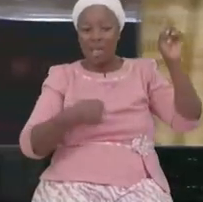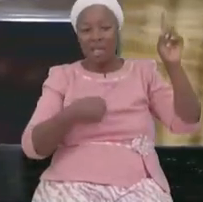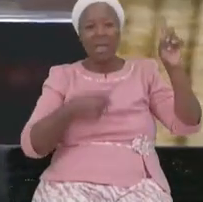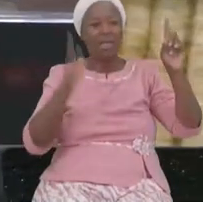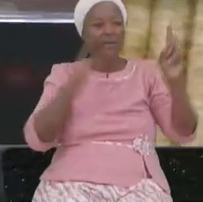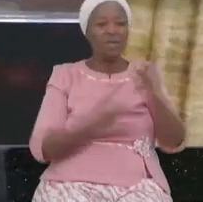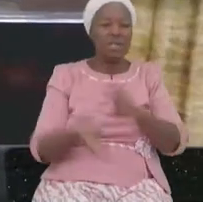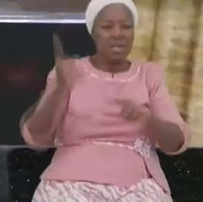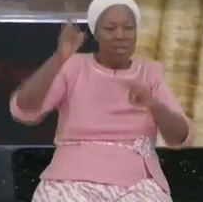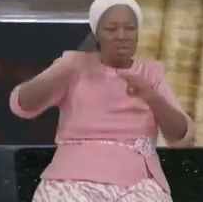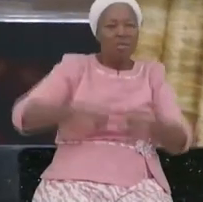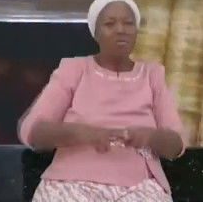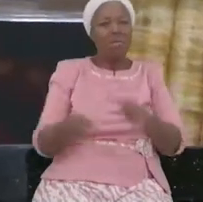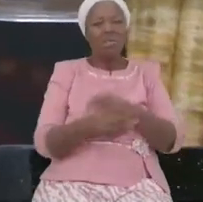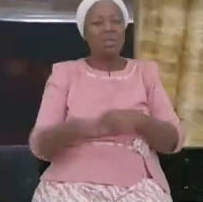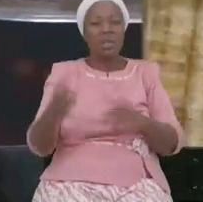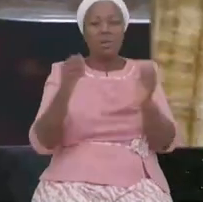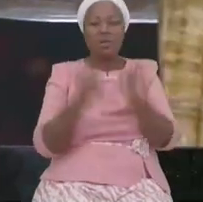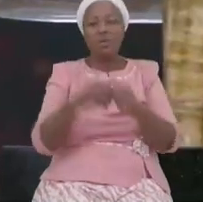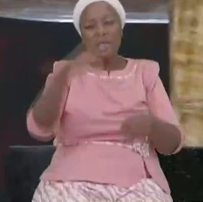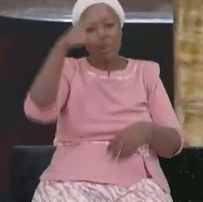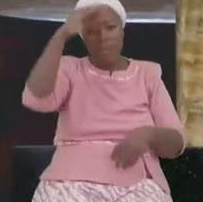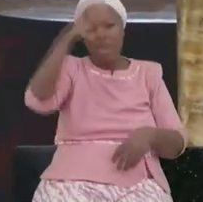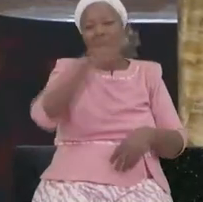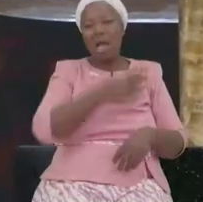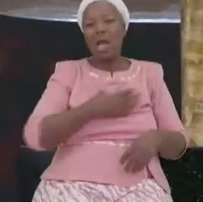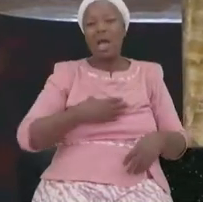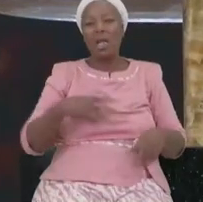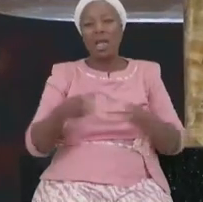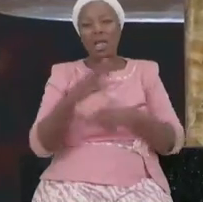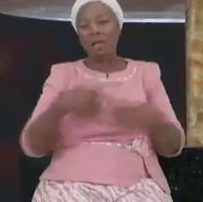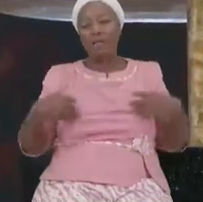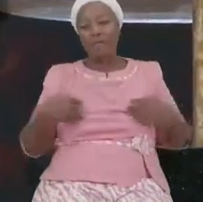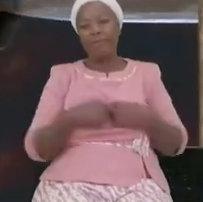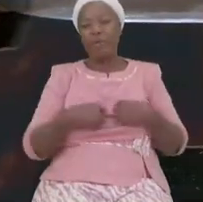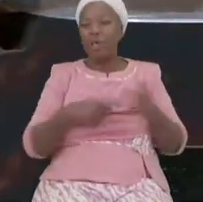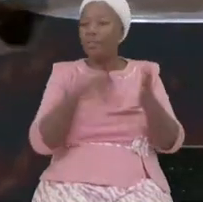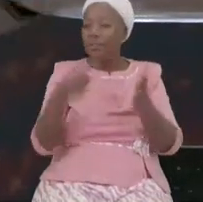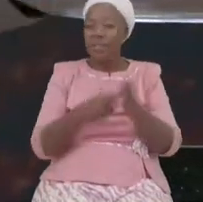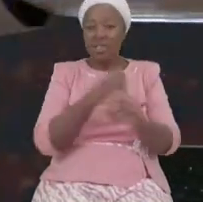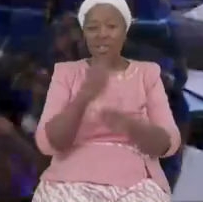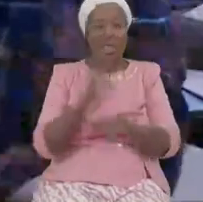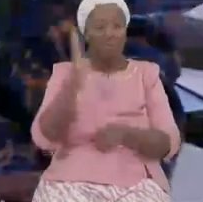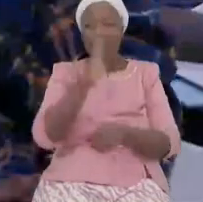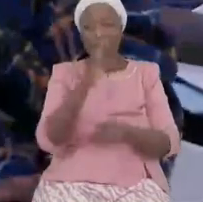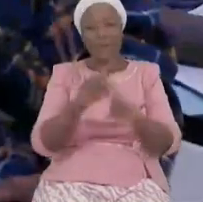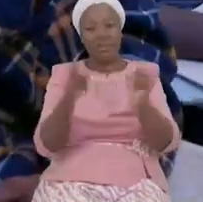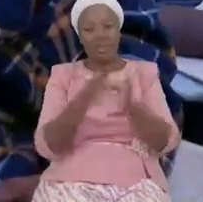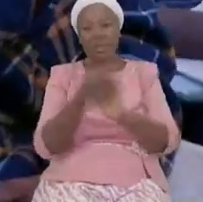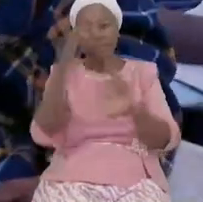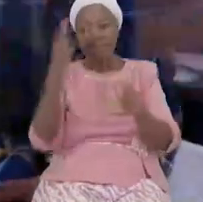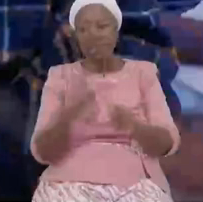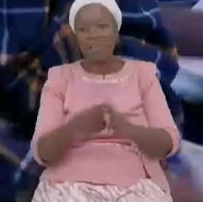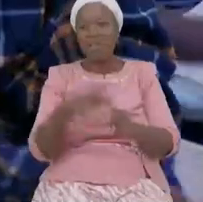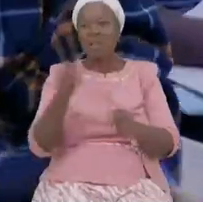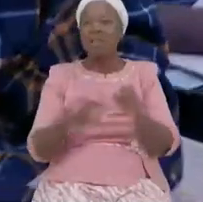hommes comme un troupeau. Cette année sera différente. Une année